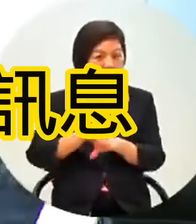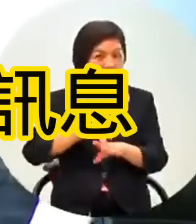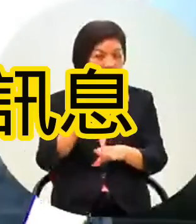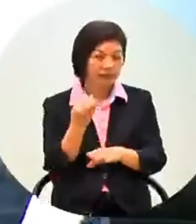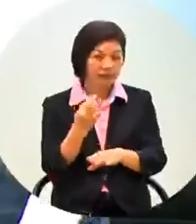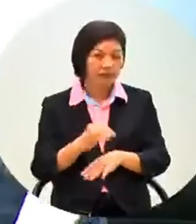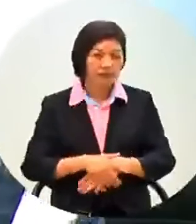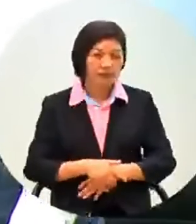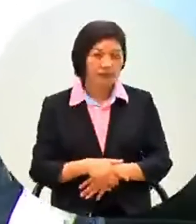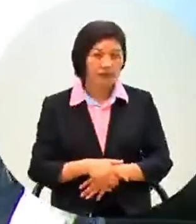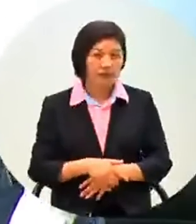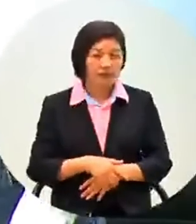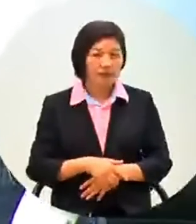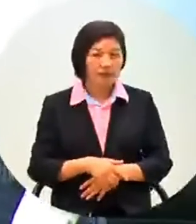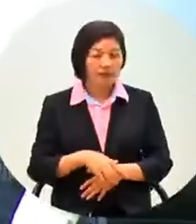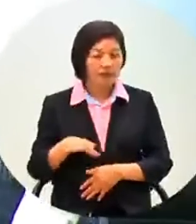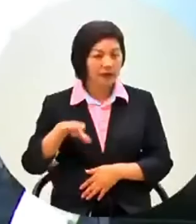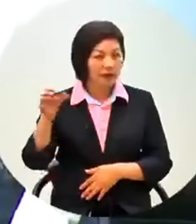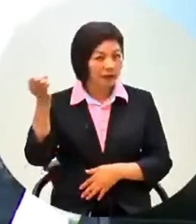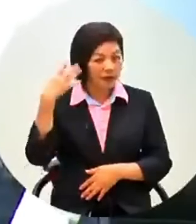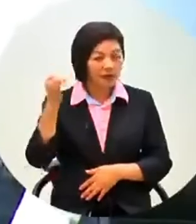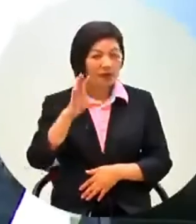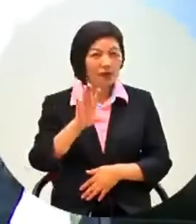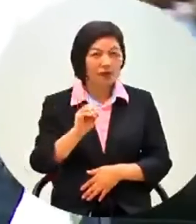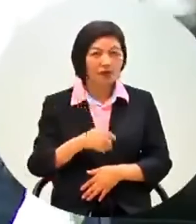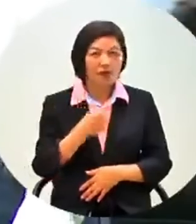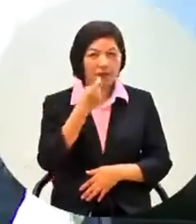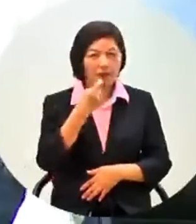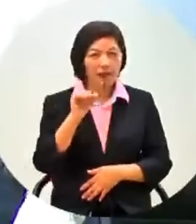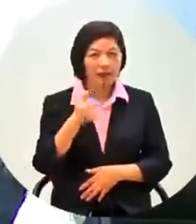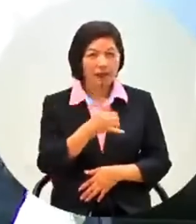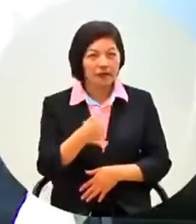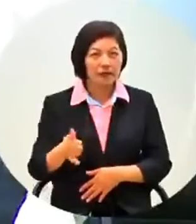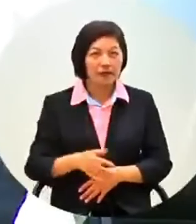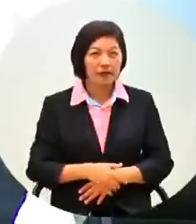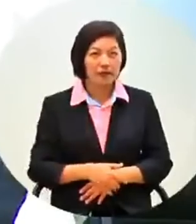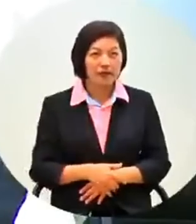讯息？ 那个白远 是